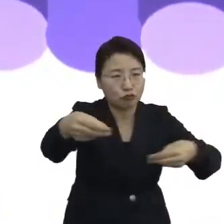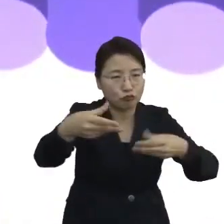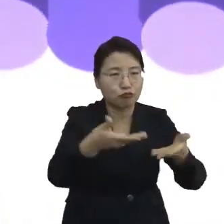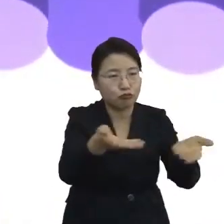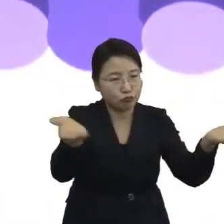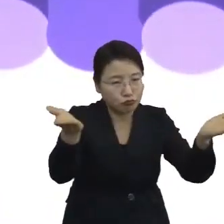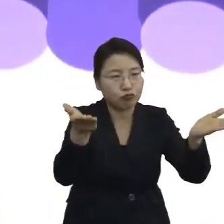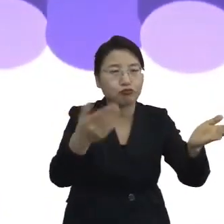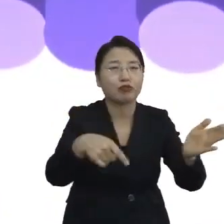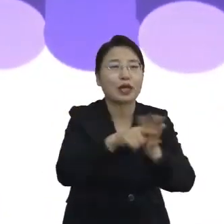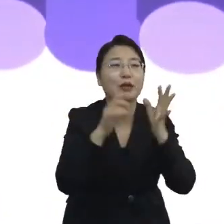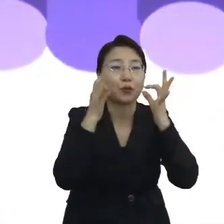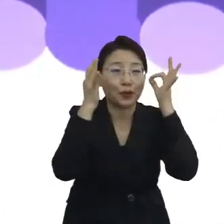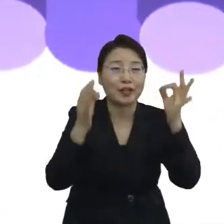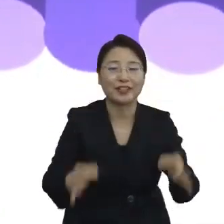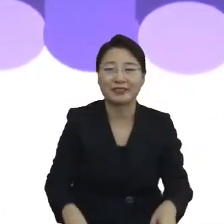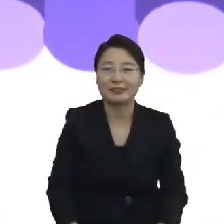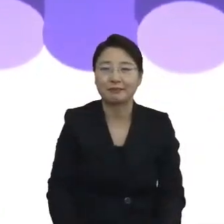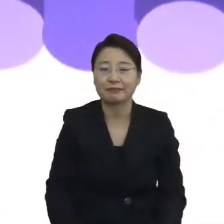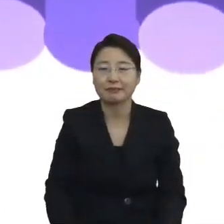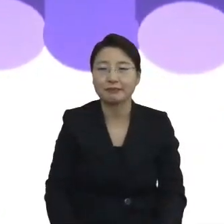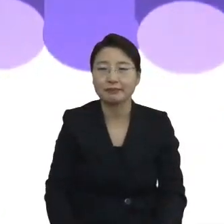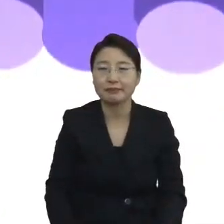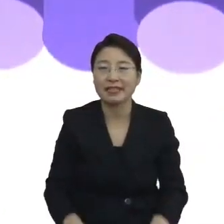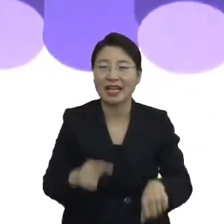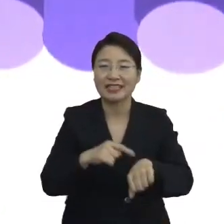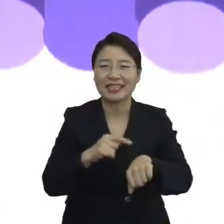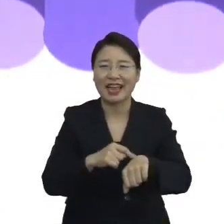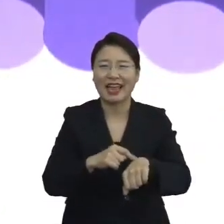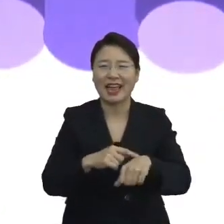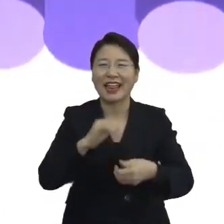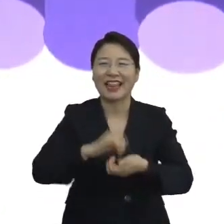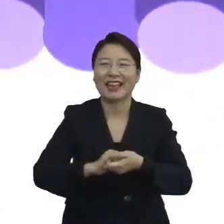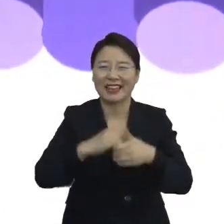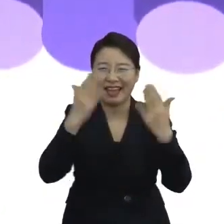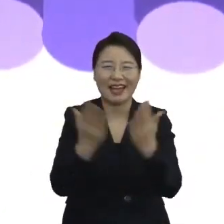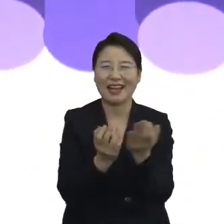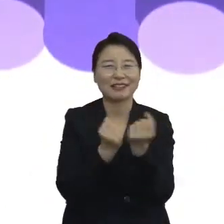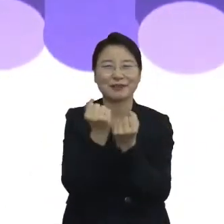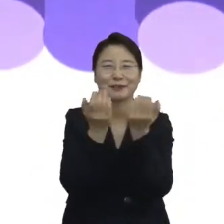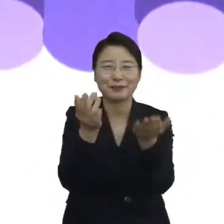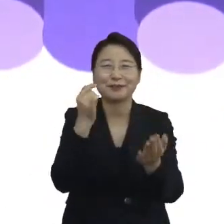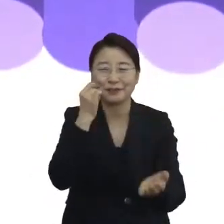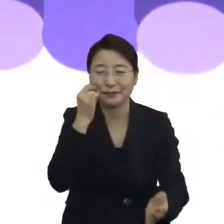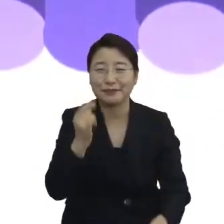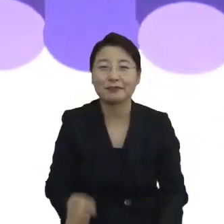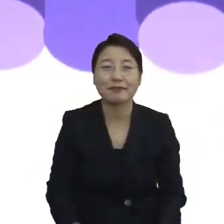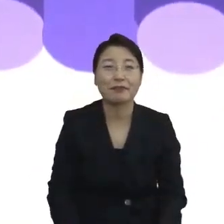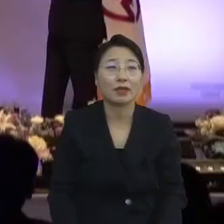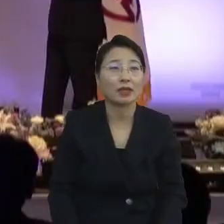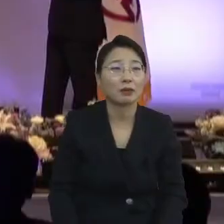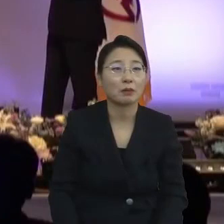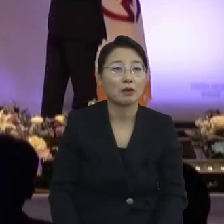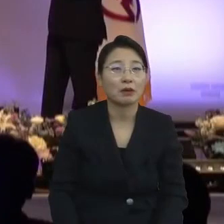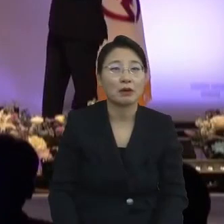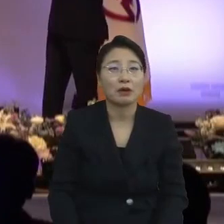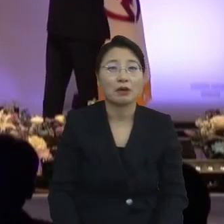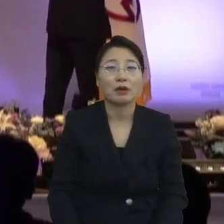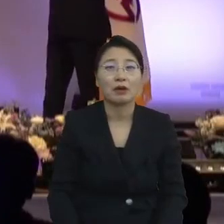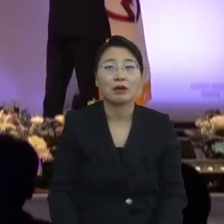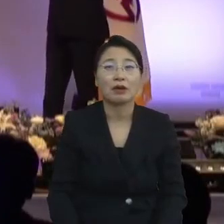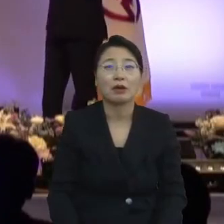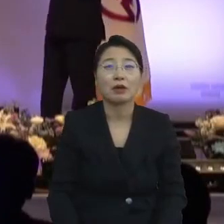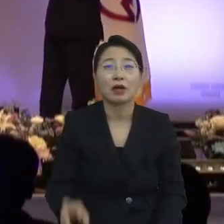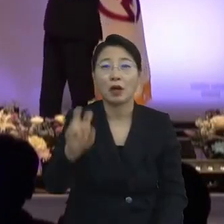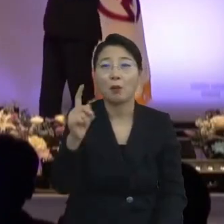순서가 돌아가도록 하겠다는 거고요. 시간 관계상 하나하나 설명은 못 드리겠는데 신성기획이나 모아타운은 이미 다